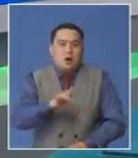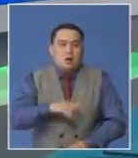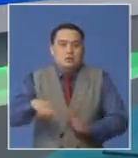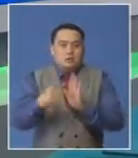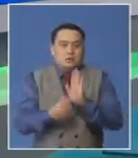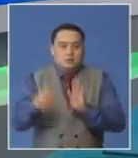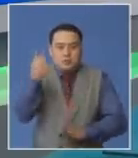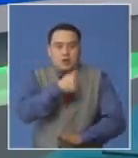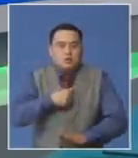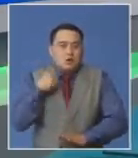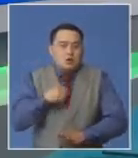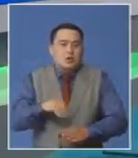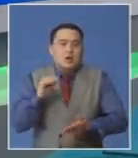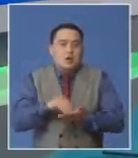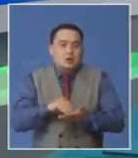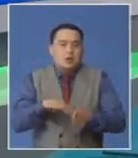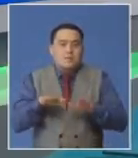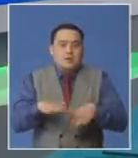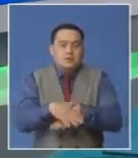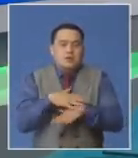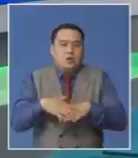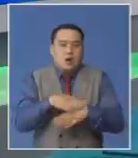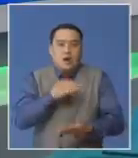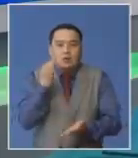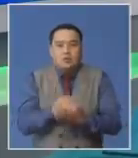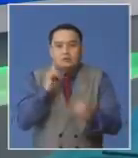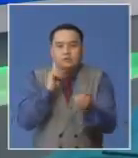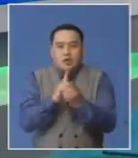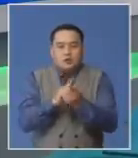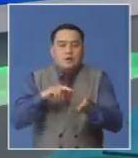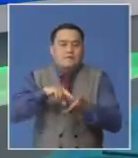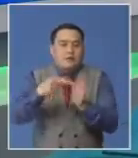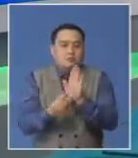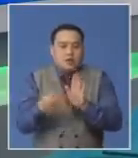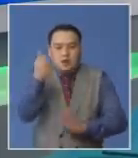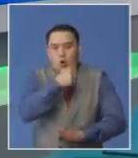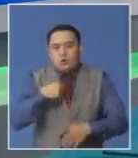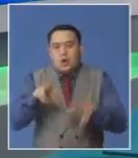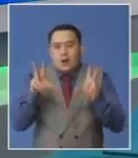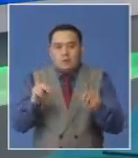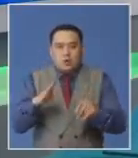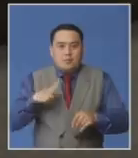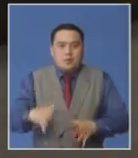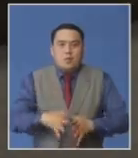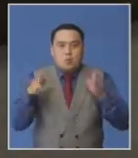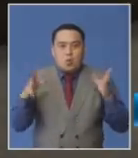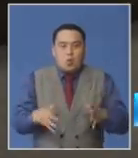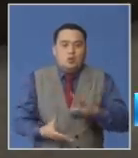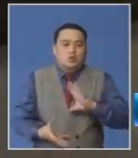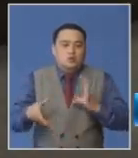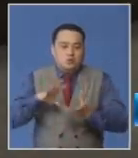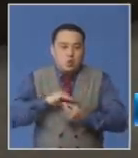за 2017 год оценили местные жители на отчетные встречи 2018 год обещает быть более